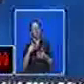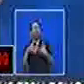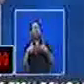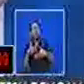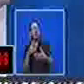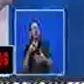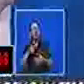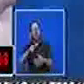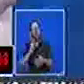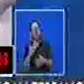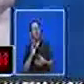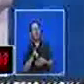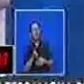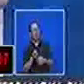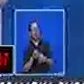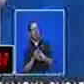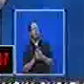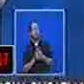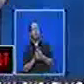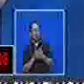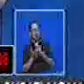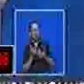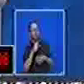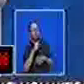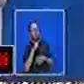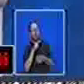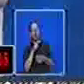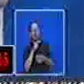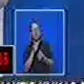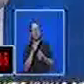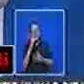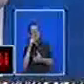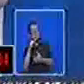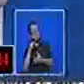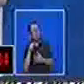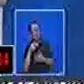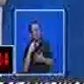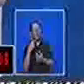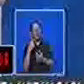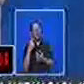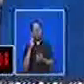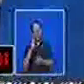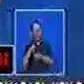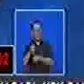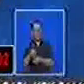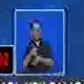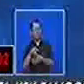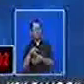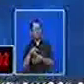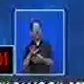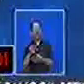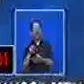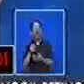proses hukum yang ada. Jadi untuk saudara-saudara petani di kita, itu informasi yang bisa kita berikan. Jangan sampai video